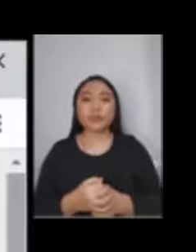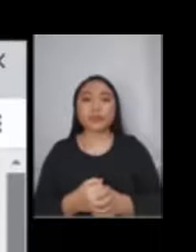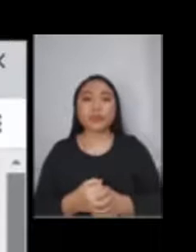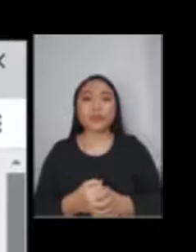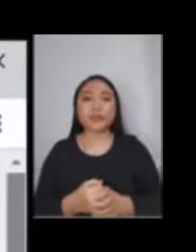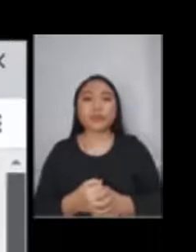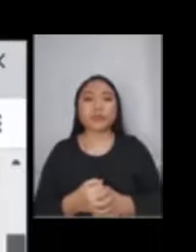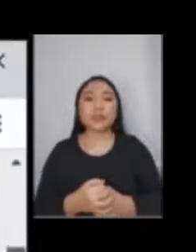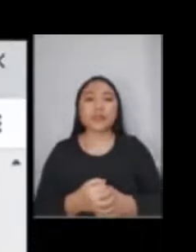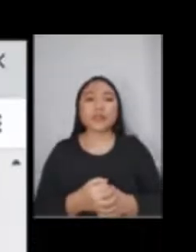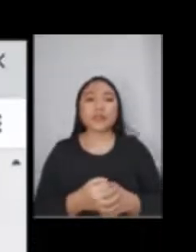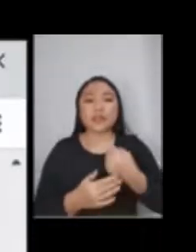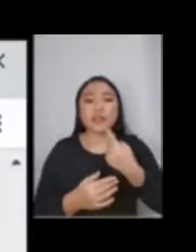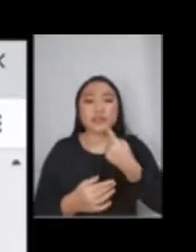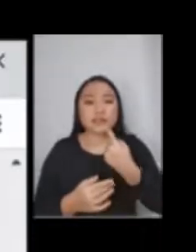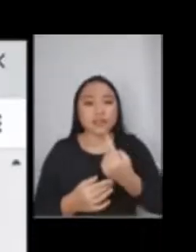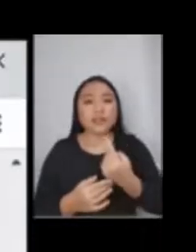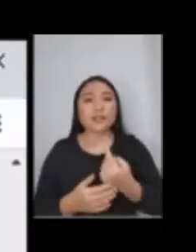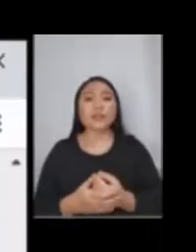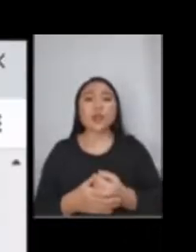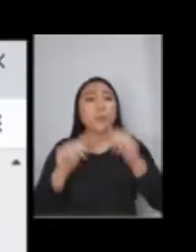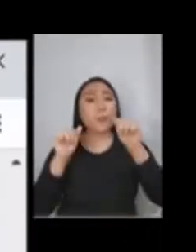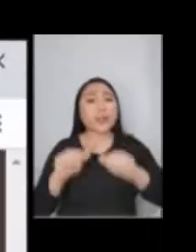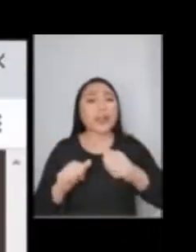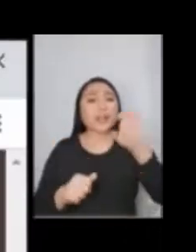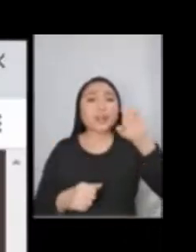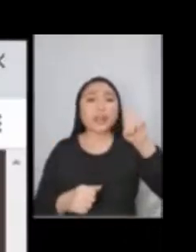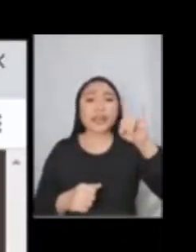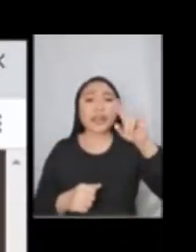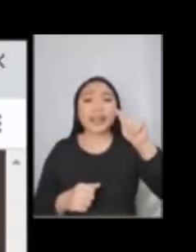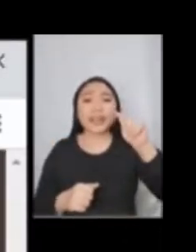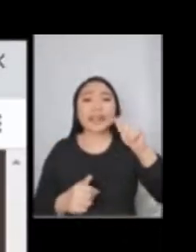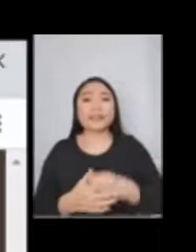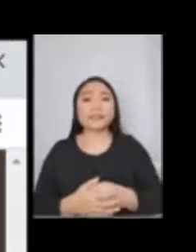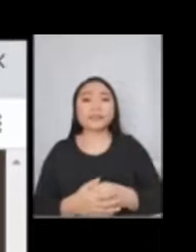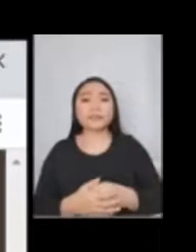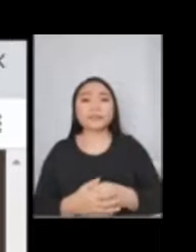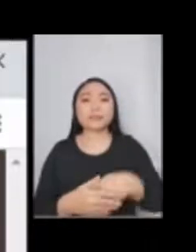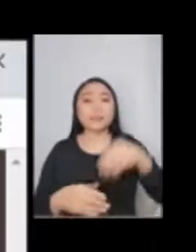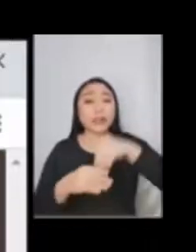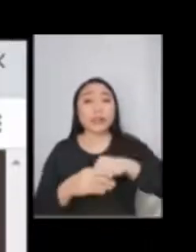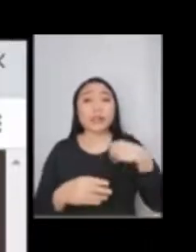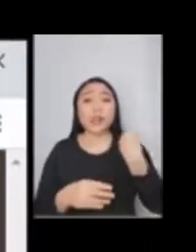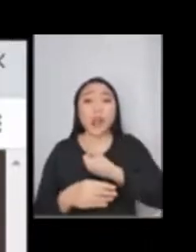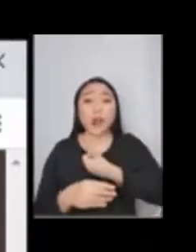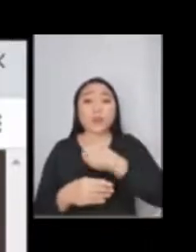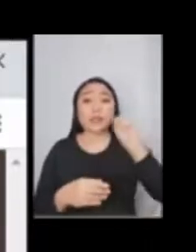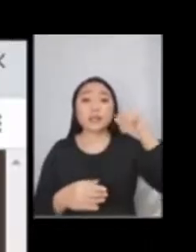Yan. And edit profile. Babalik lang tayo doon sa dati.